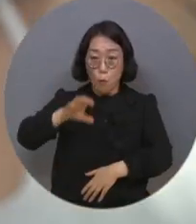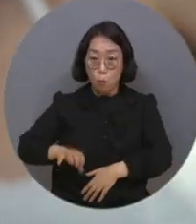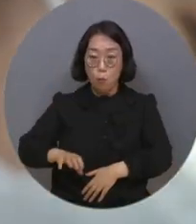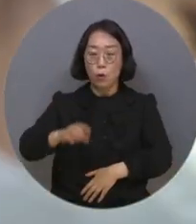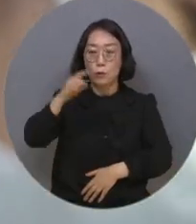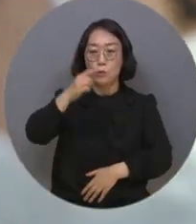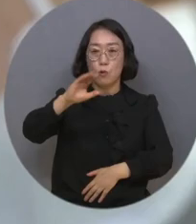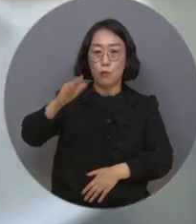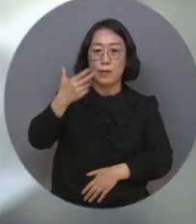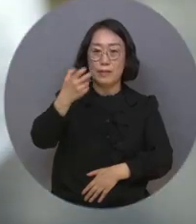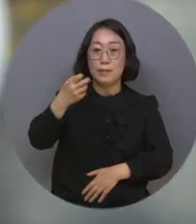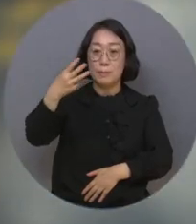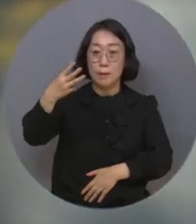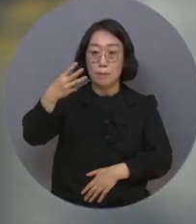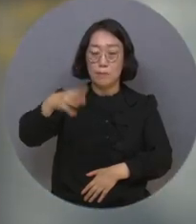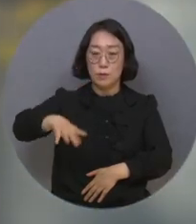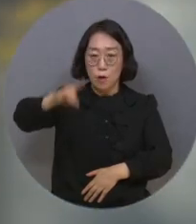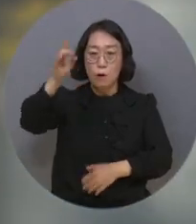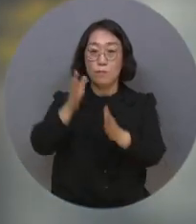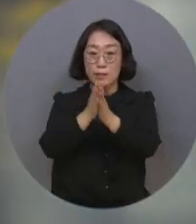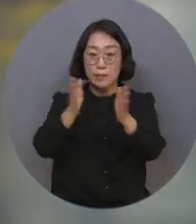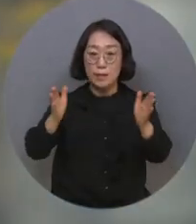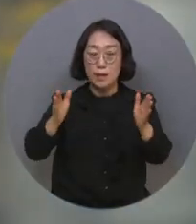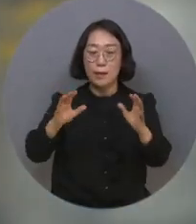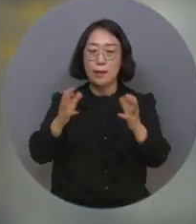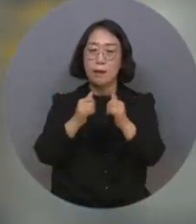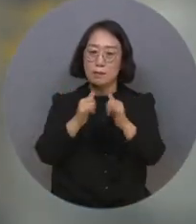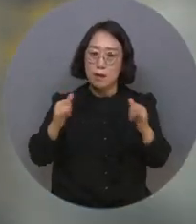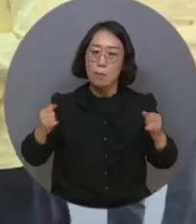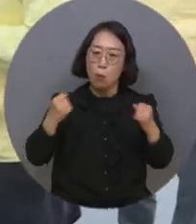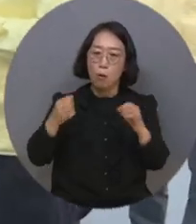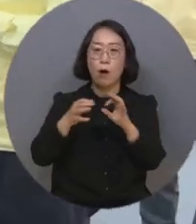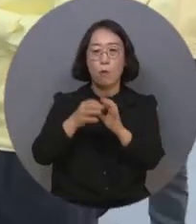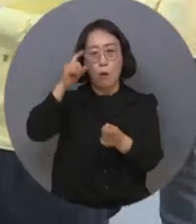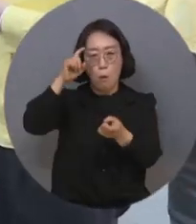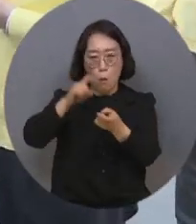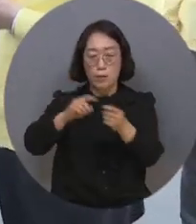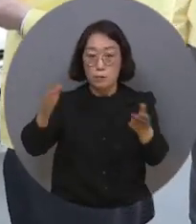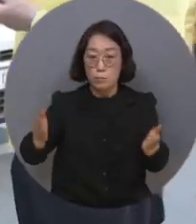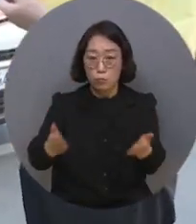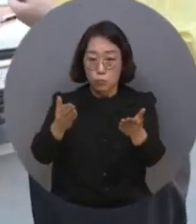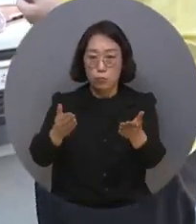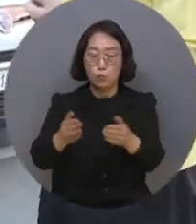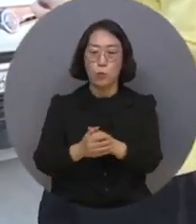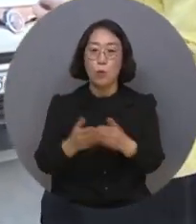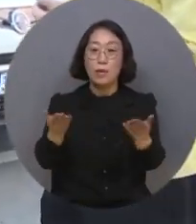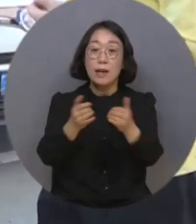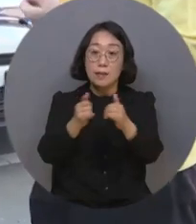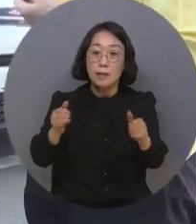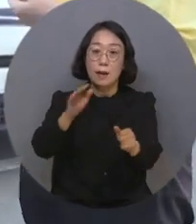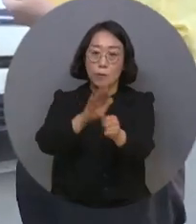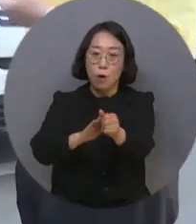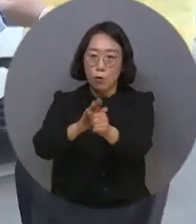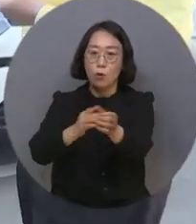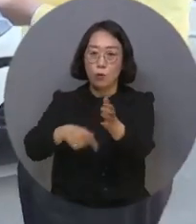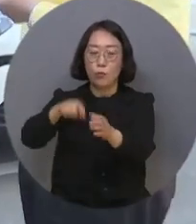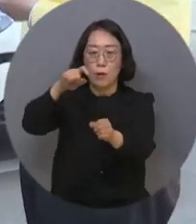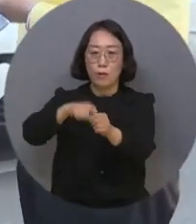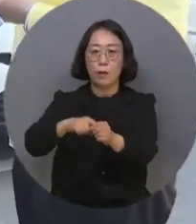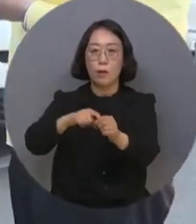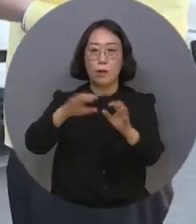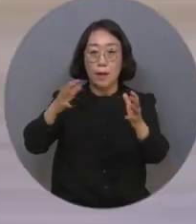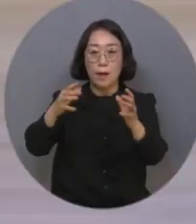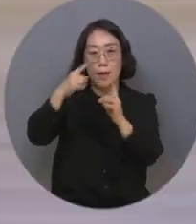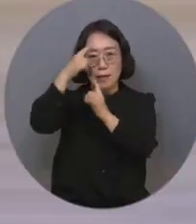지난 1973년부터 국민보건의식을 향상시키고 보건의료 종사자를 격려하기 위해 지정한